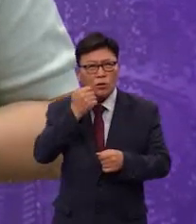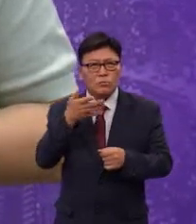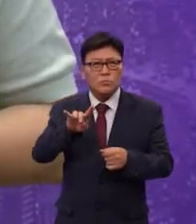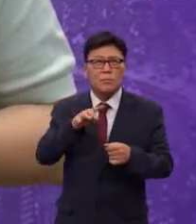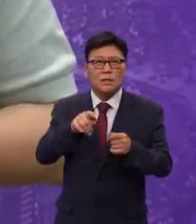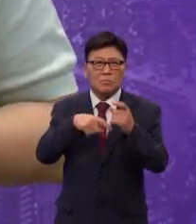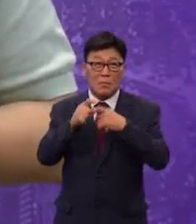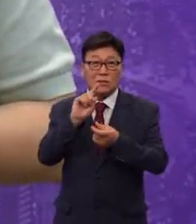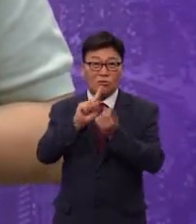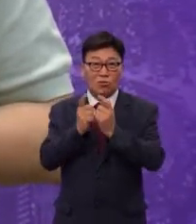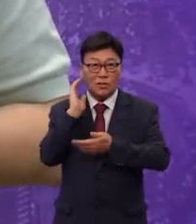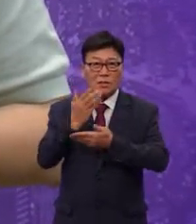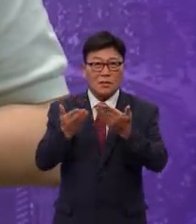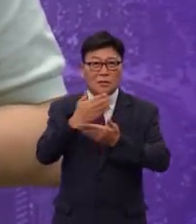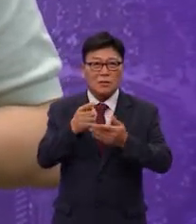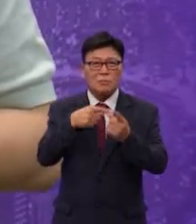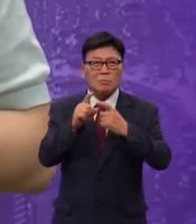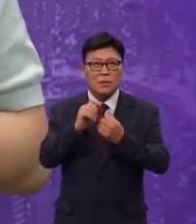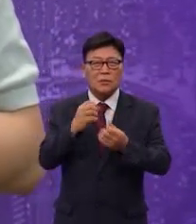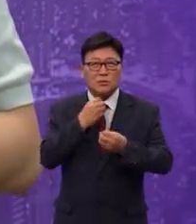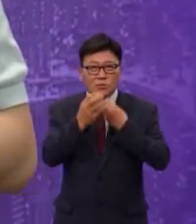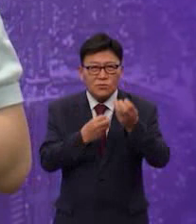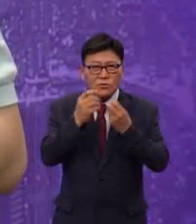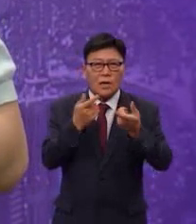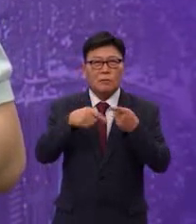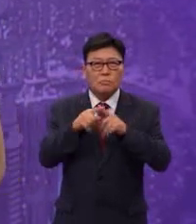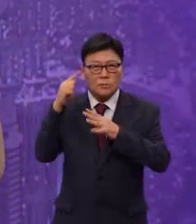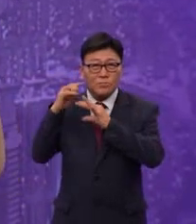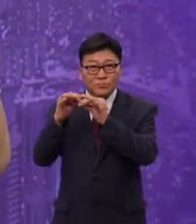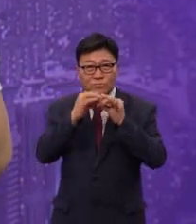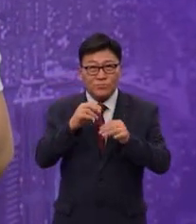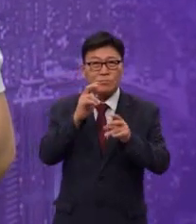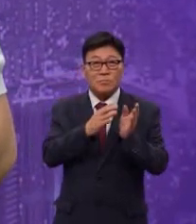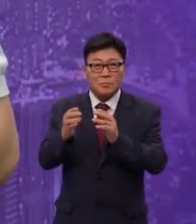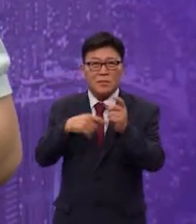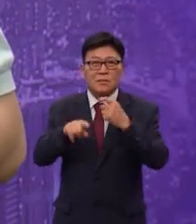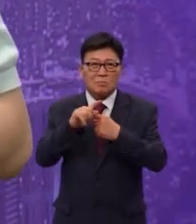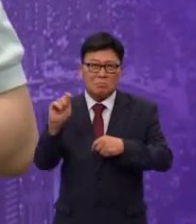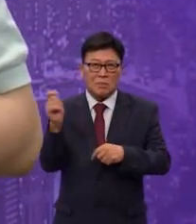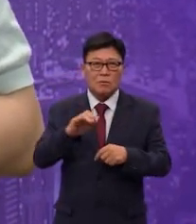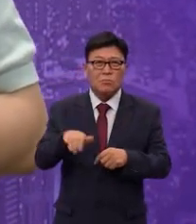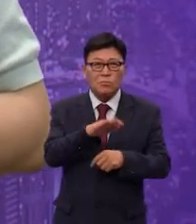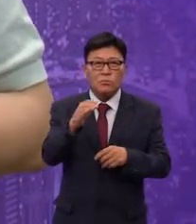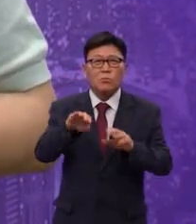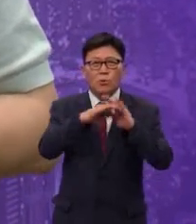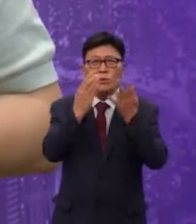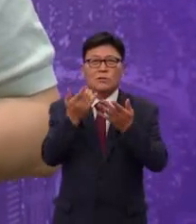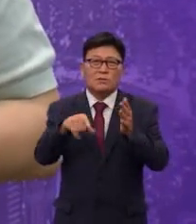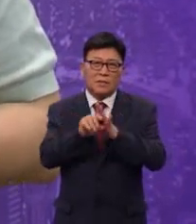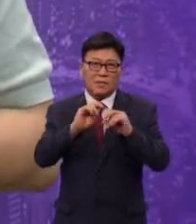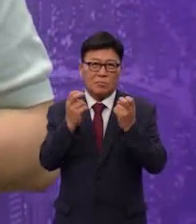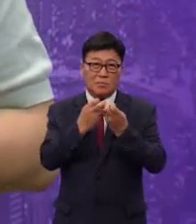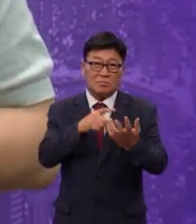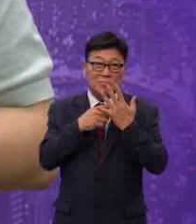많이 이야기되고 더 많이 꺼내서 함께 공감하는 자리가 마련될수록 더 빠르게 모두를 위한 해법이 나올